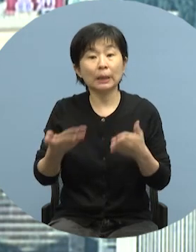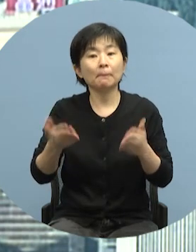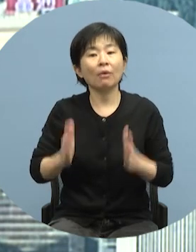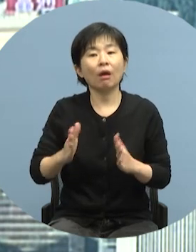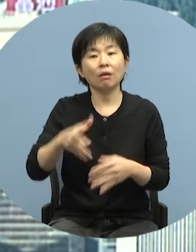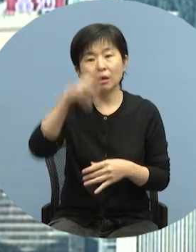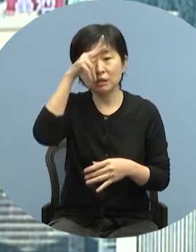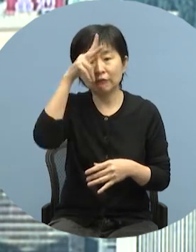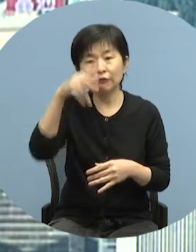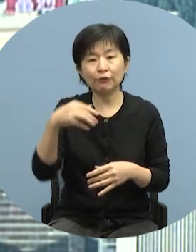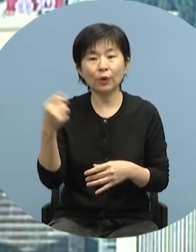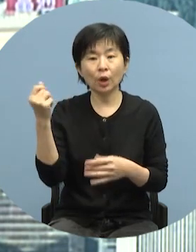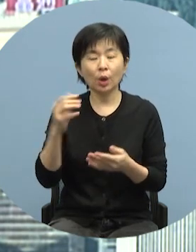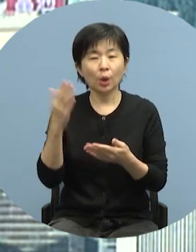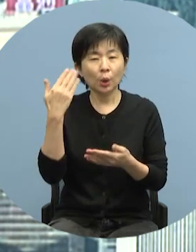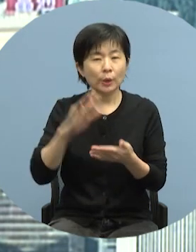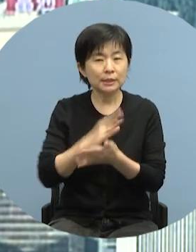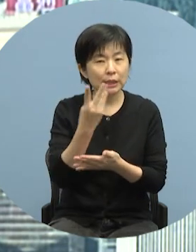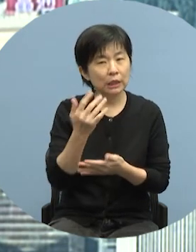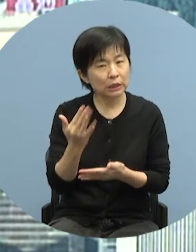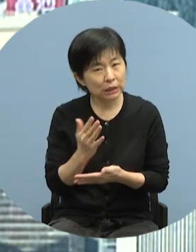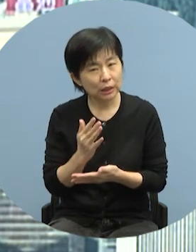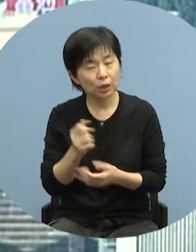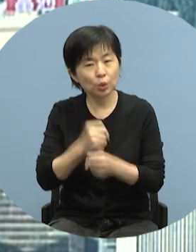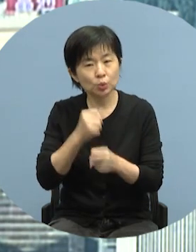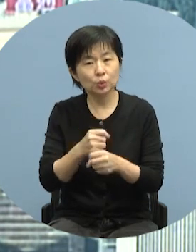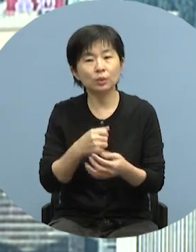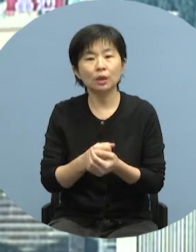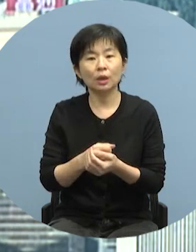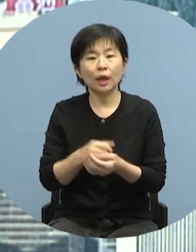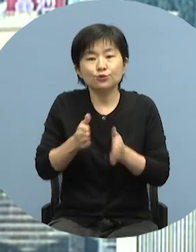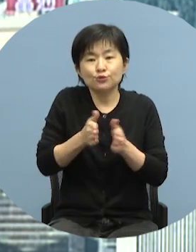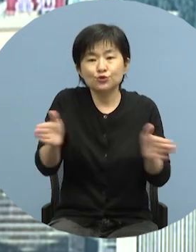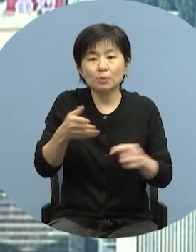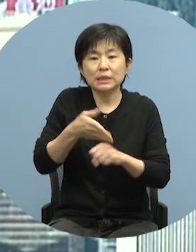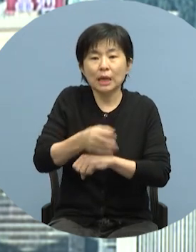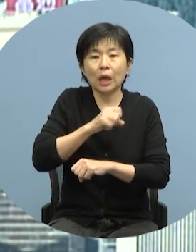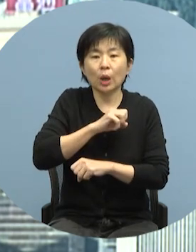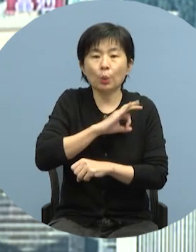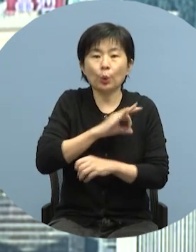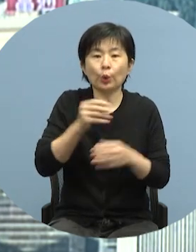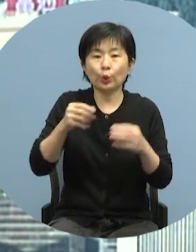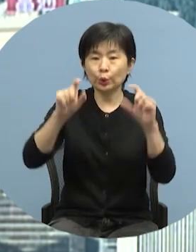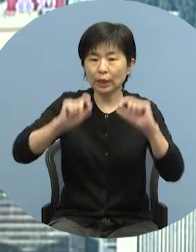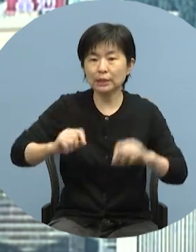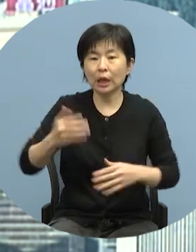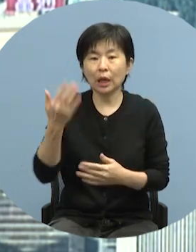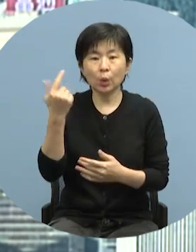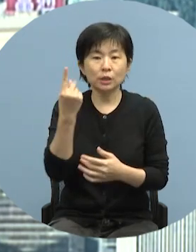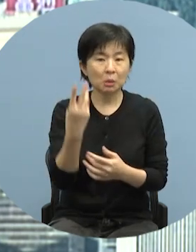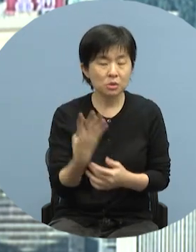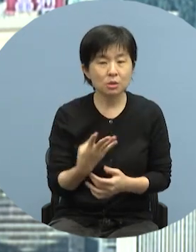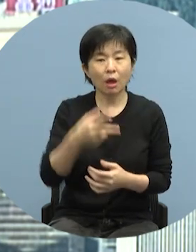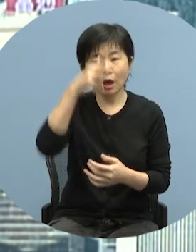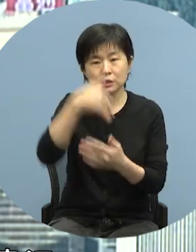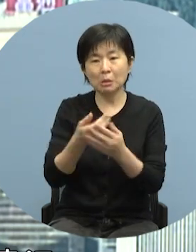這一屆政府在這4年多的工作，以及全面向社會交代我們在過往4份施政